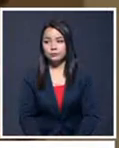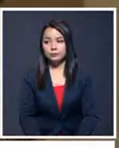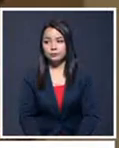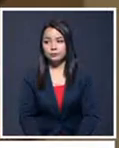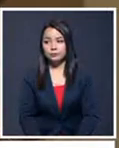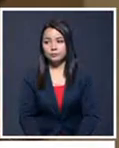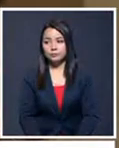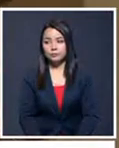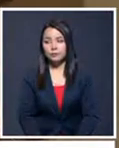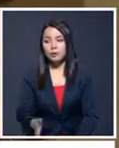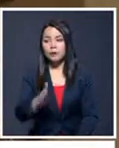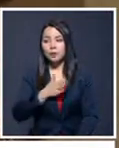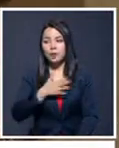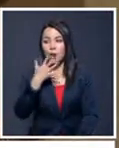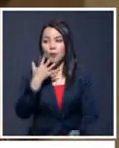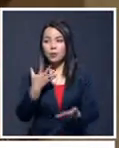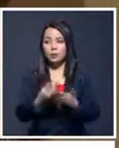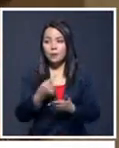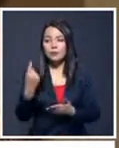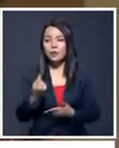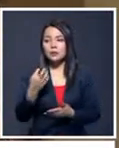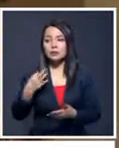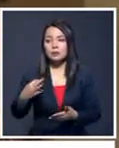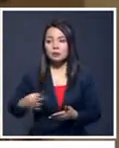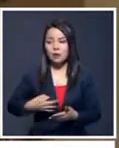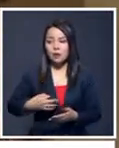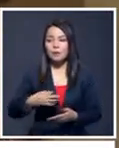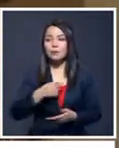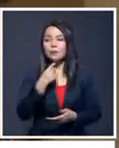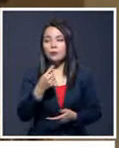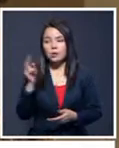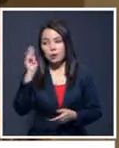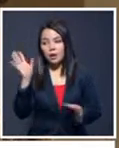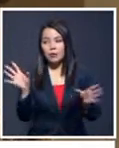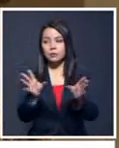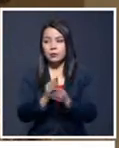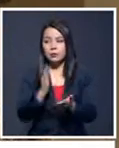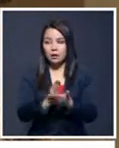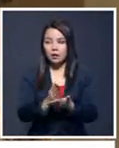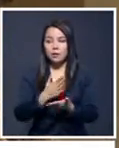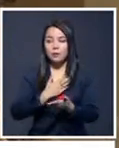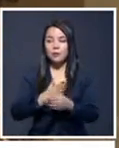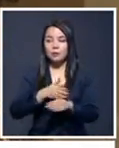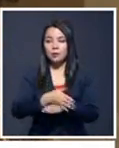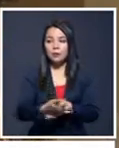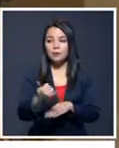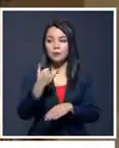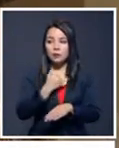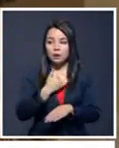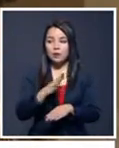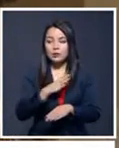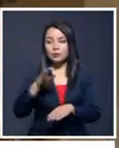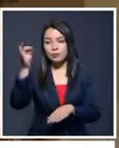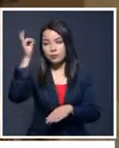менің өзімнің тұңғыш ұлым бір оқып. Үйге келгеннен кейін атасына